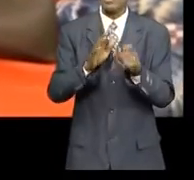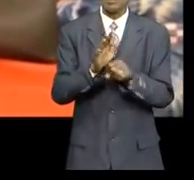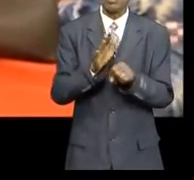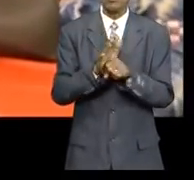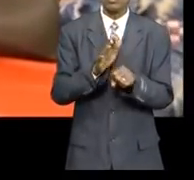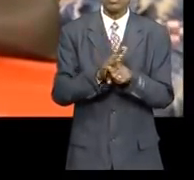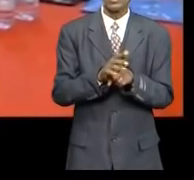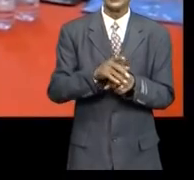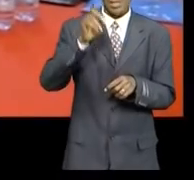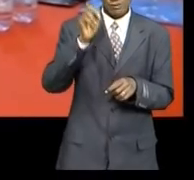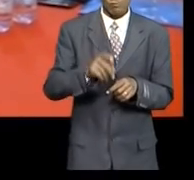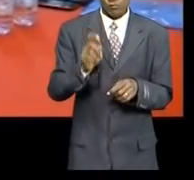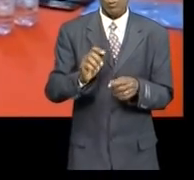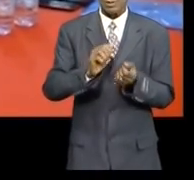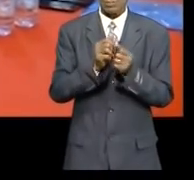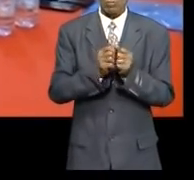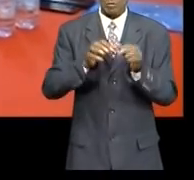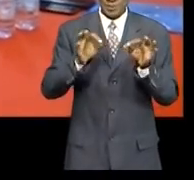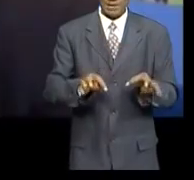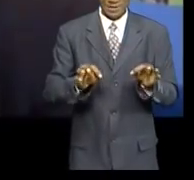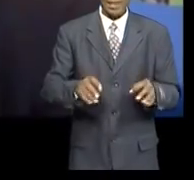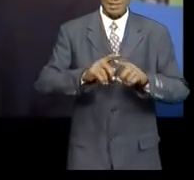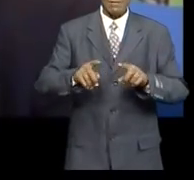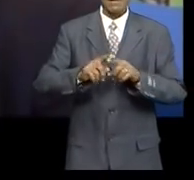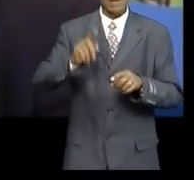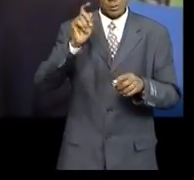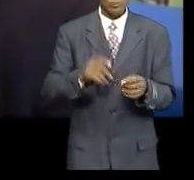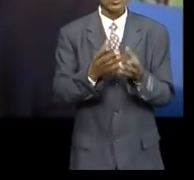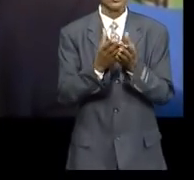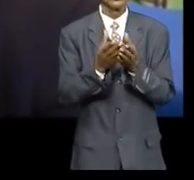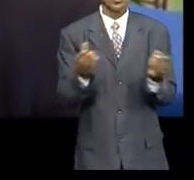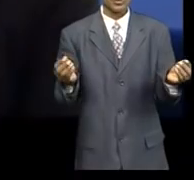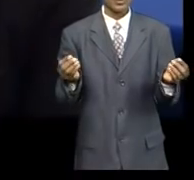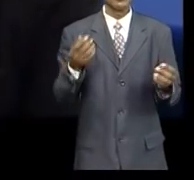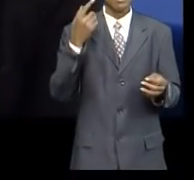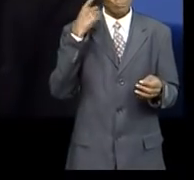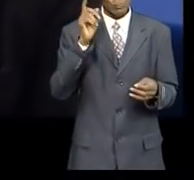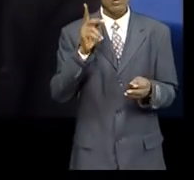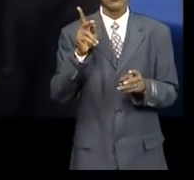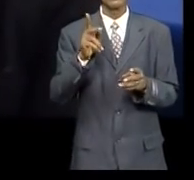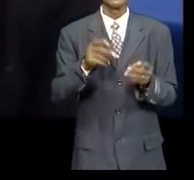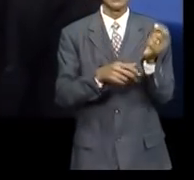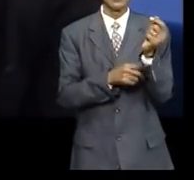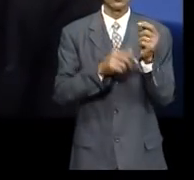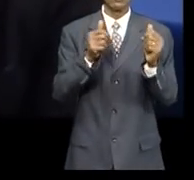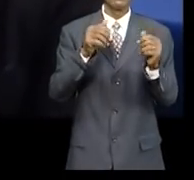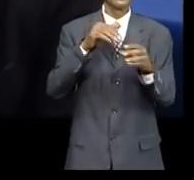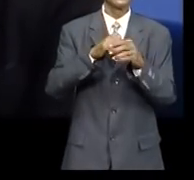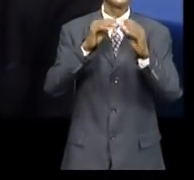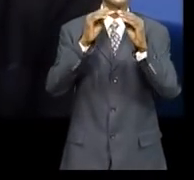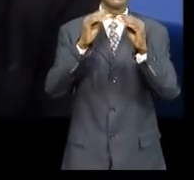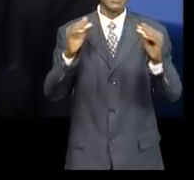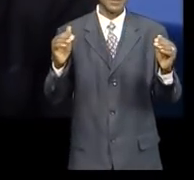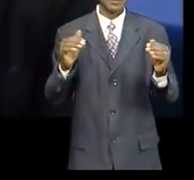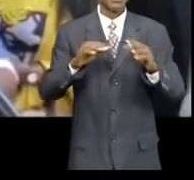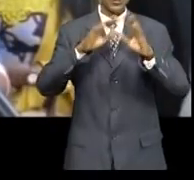la dématérialisation des opérations foncières, pour ne citer que ces points, et la liste n'est pas exhaustive. Rappelons que ce document a été